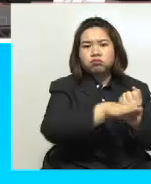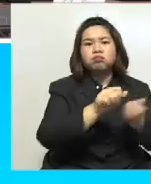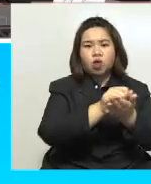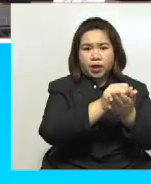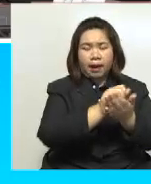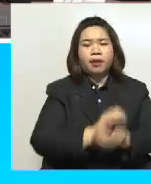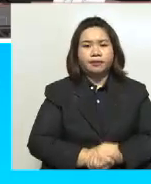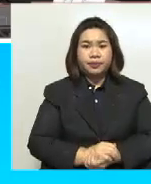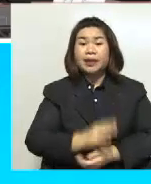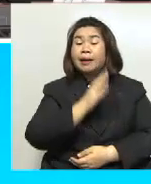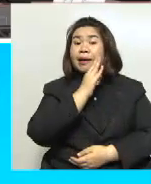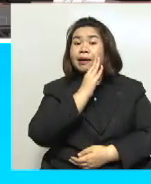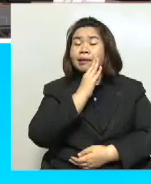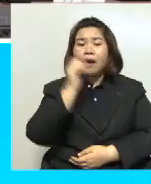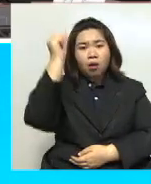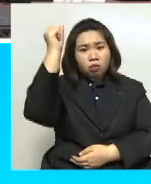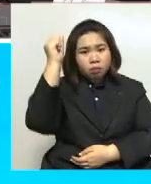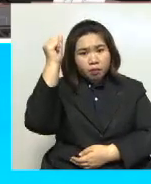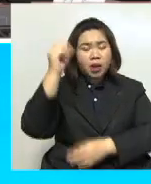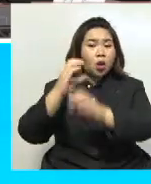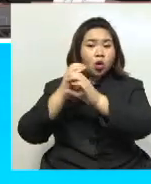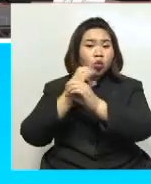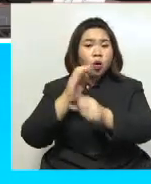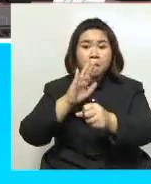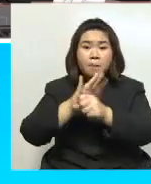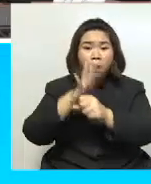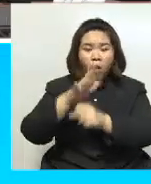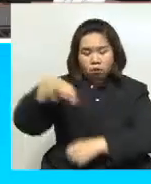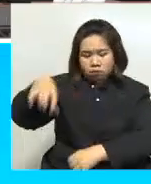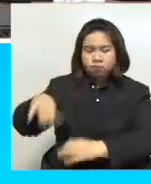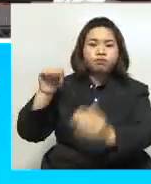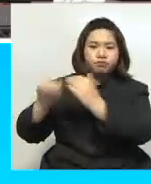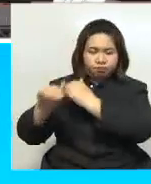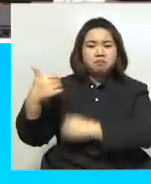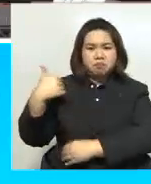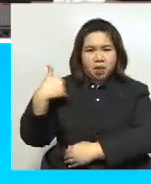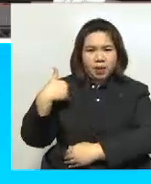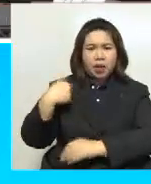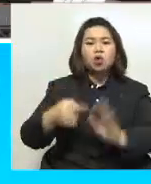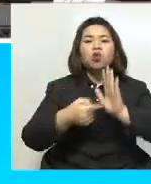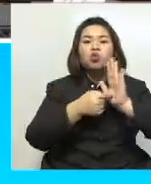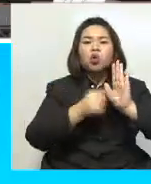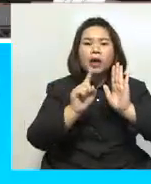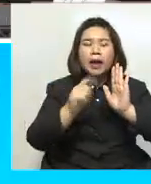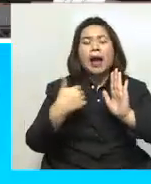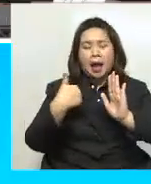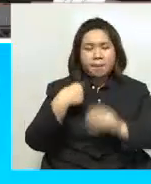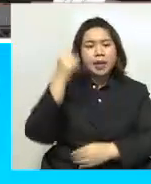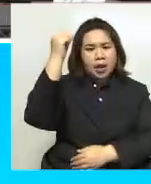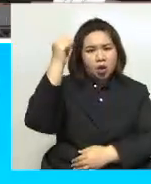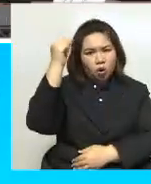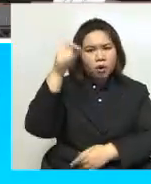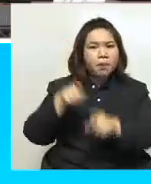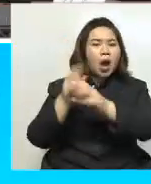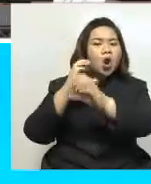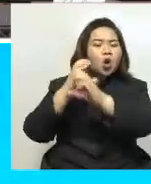างบขสขอสมกจัดรถเสริมไม่เพียงพอเนี่ยทางกรมมีมาตรการอื่นๆอยู่แล้วเช่นนำรถอีกประเภทหนึ่งที่เรียกว่ารถทัว